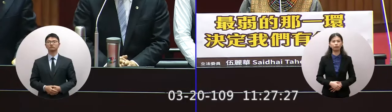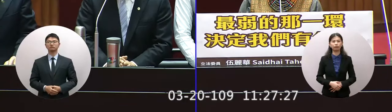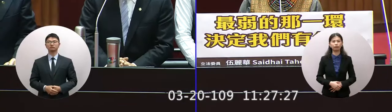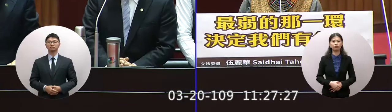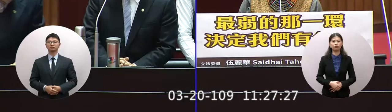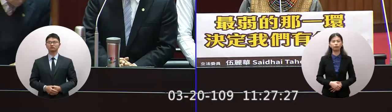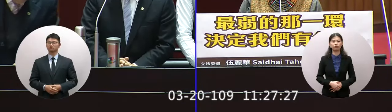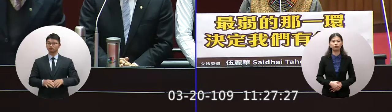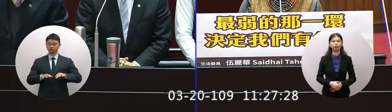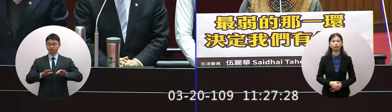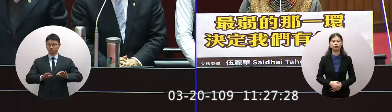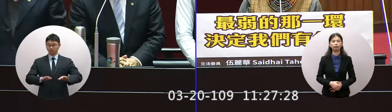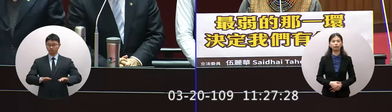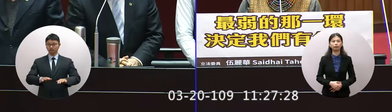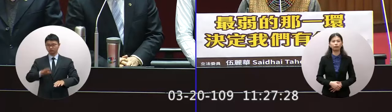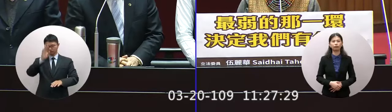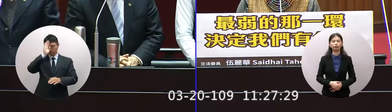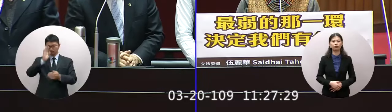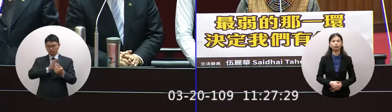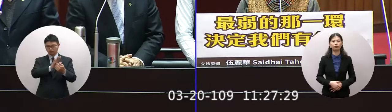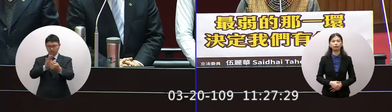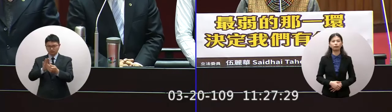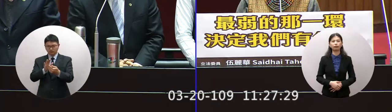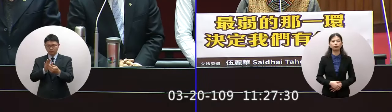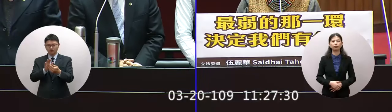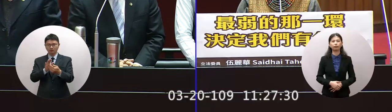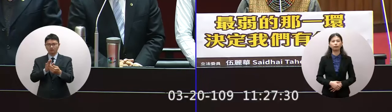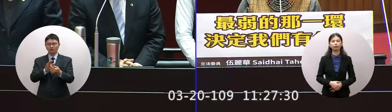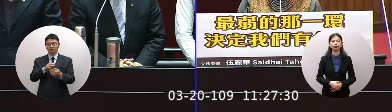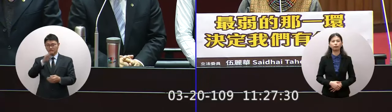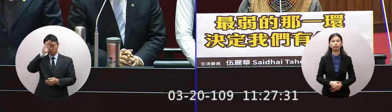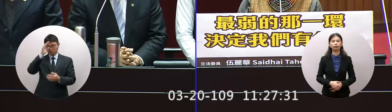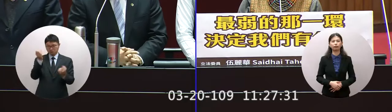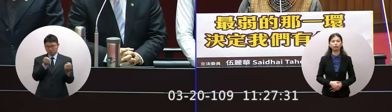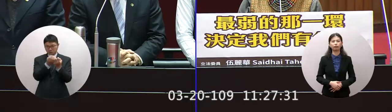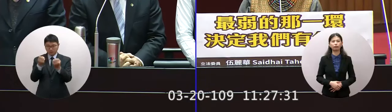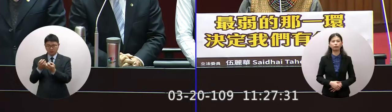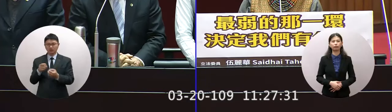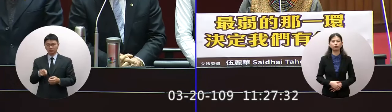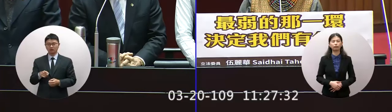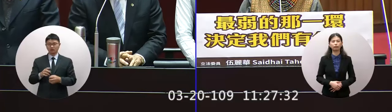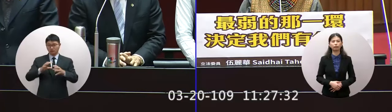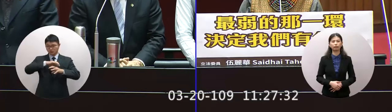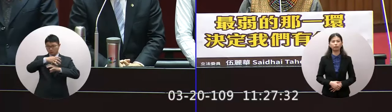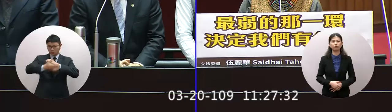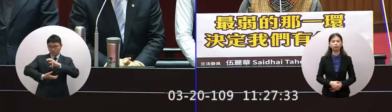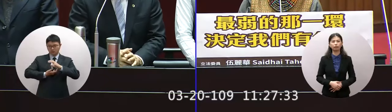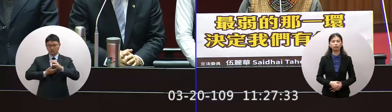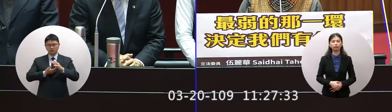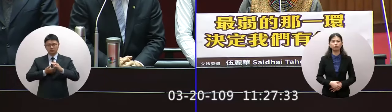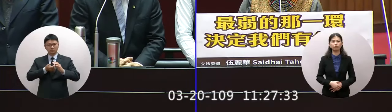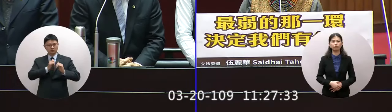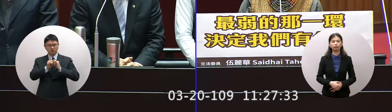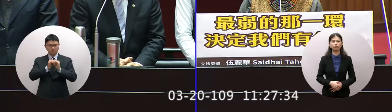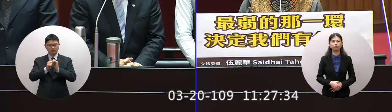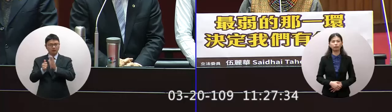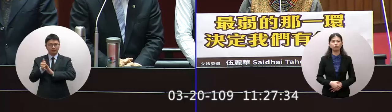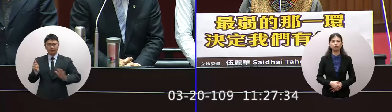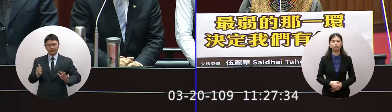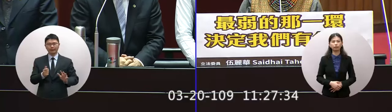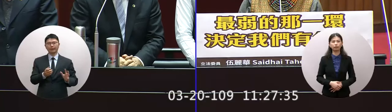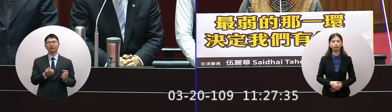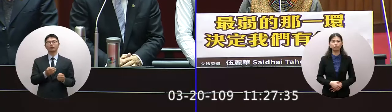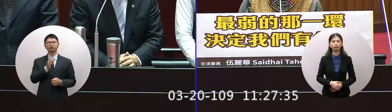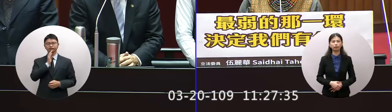这一次的疫情来袭，全世界的人同时受到冲击，